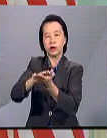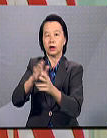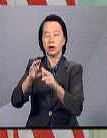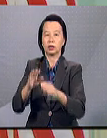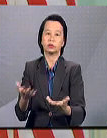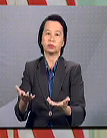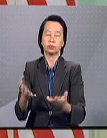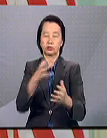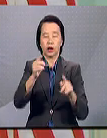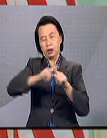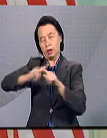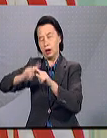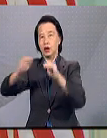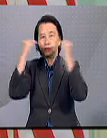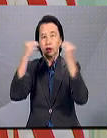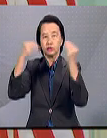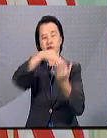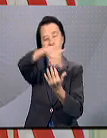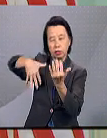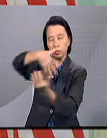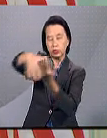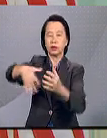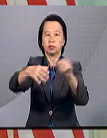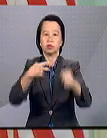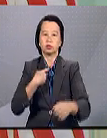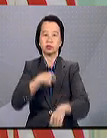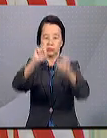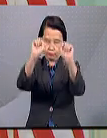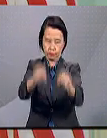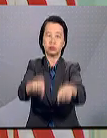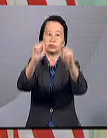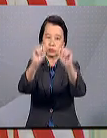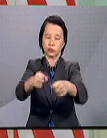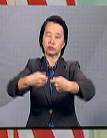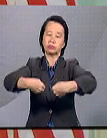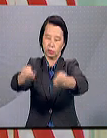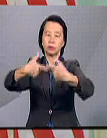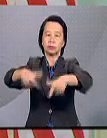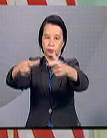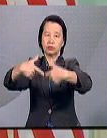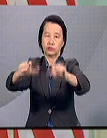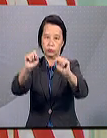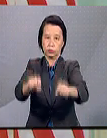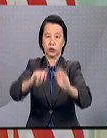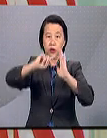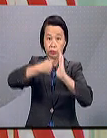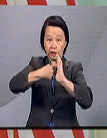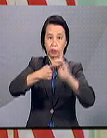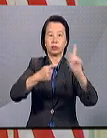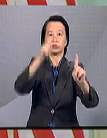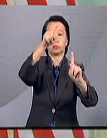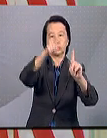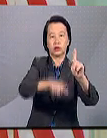sebagainya, dan lain-lain majlis sosial yang lain, kita memberikan kebenaran mulai 1 Julai